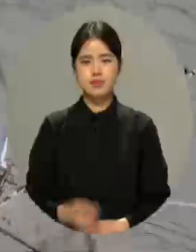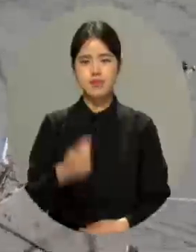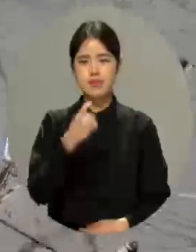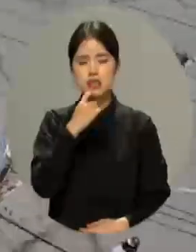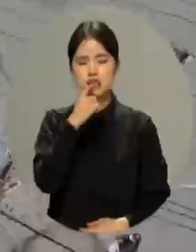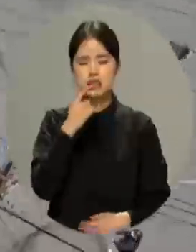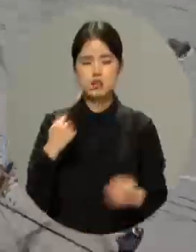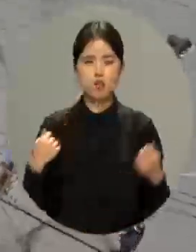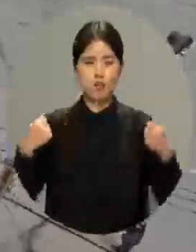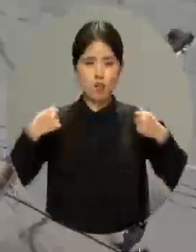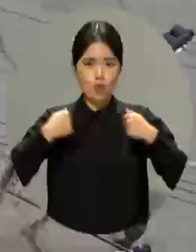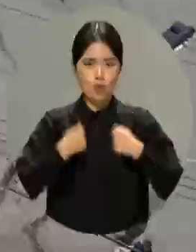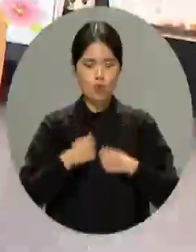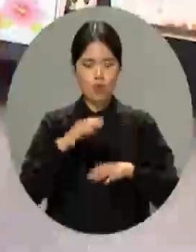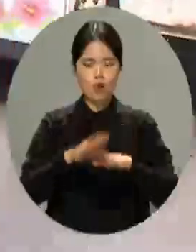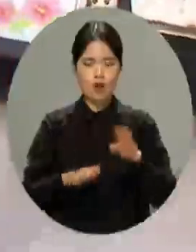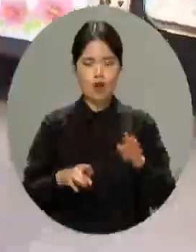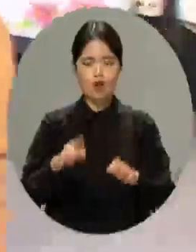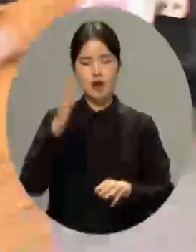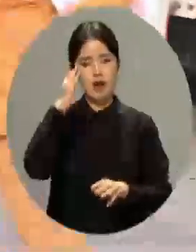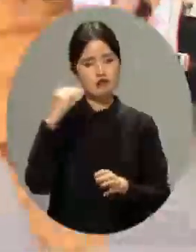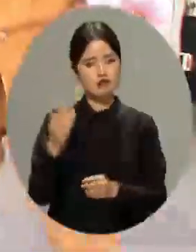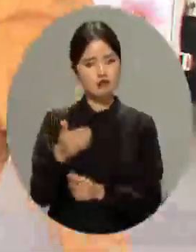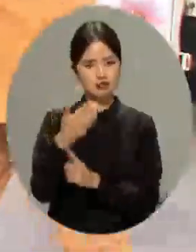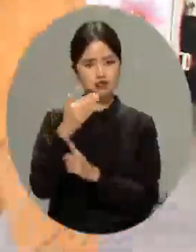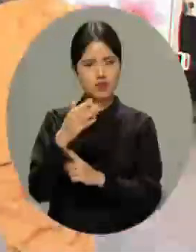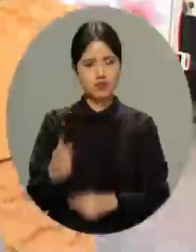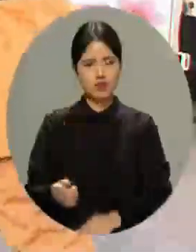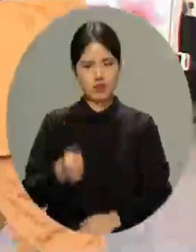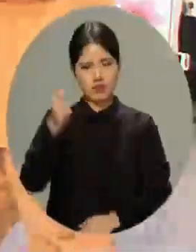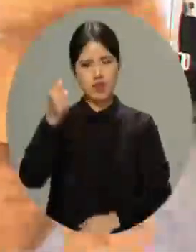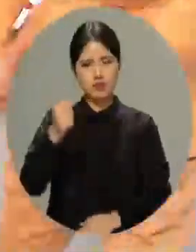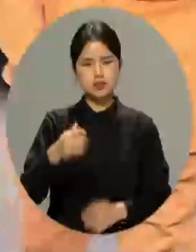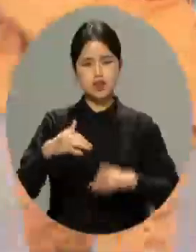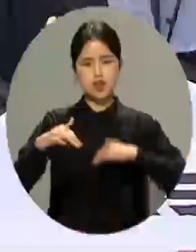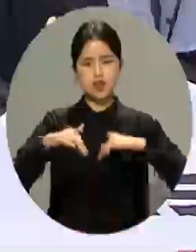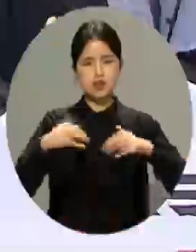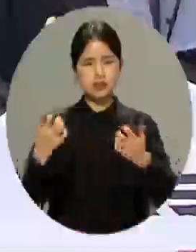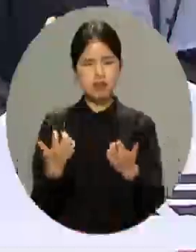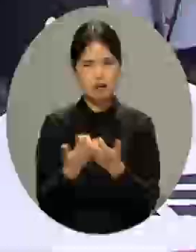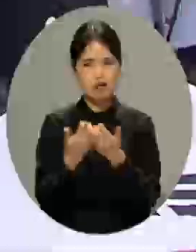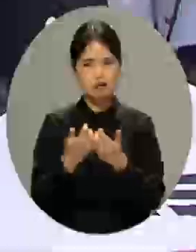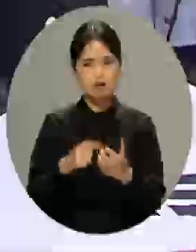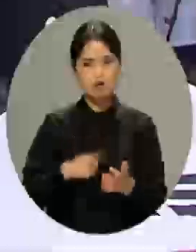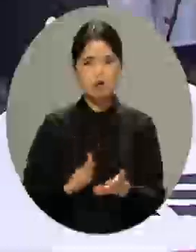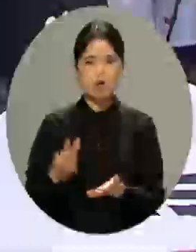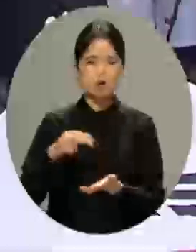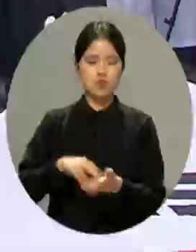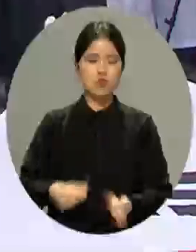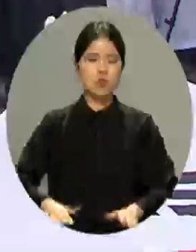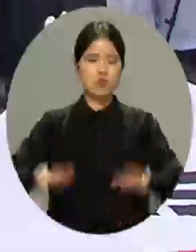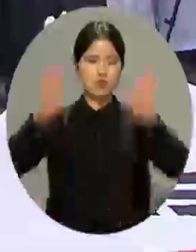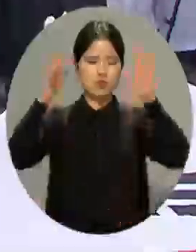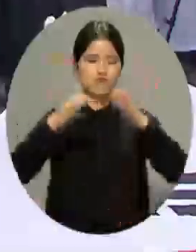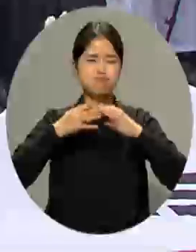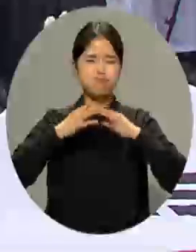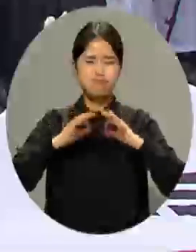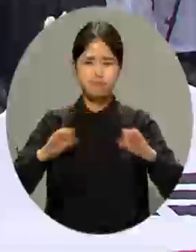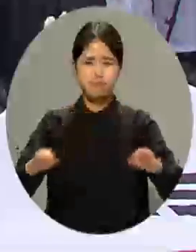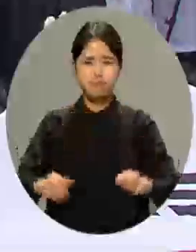흰두루마기를 걸치고 한 손에 태극기를 꼭 쥔 사람들이 거리를 메운 채 독립 만세를 목청껏 외칩니다